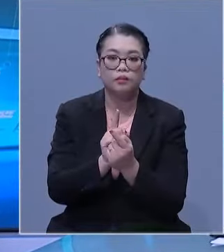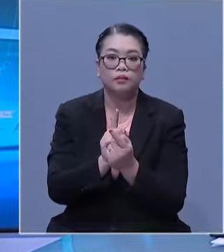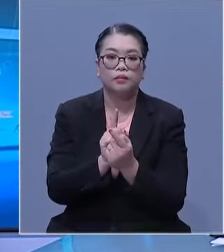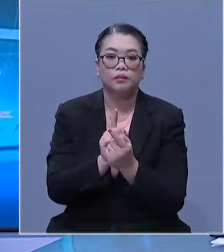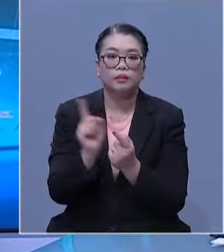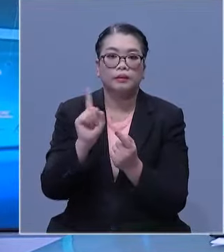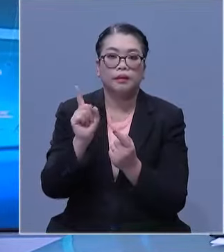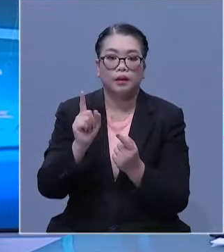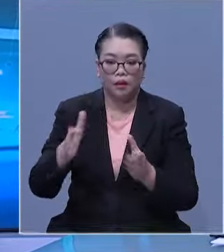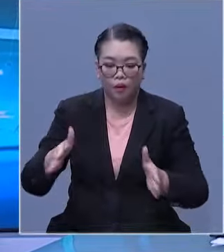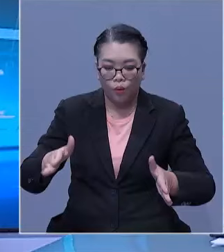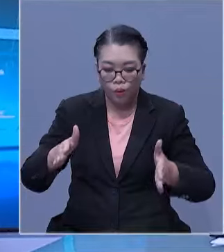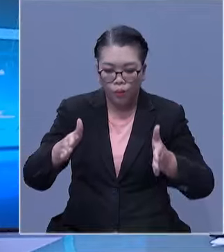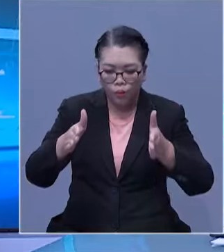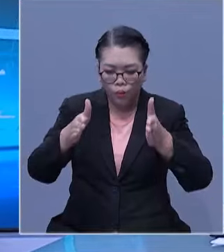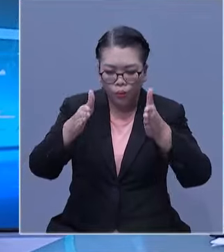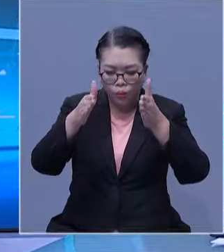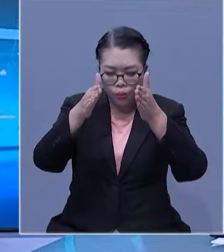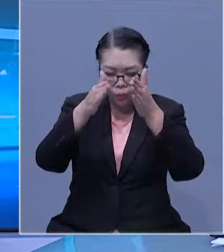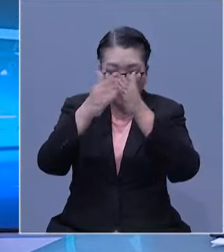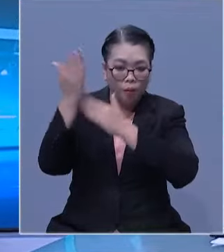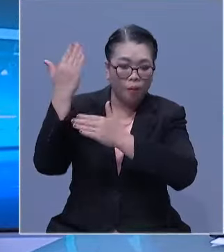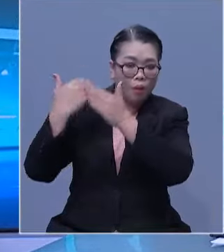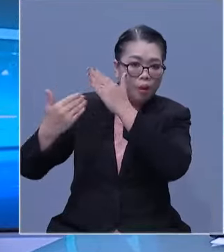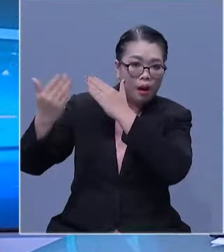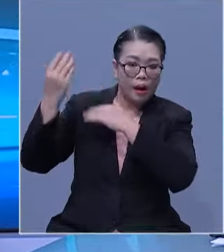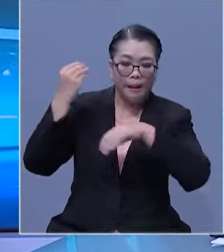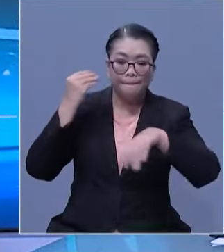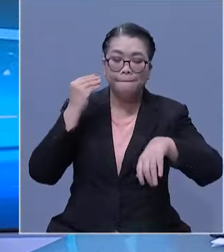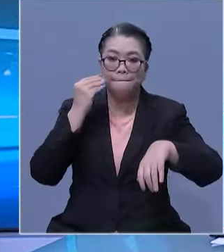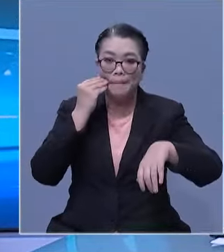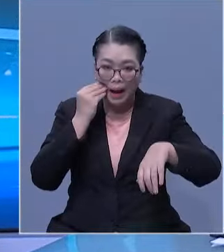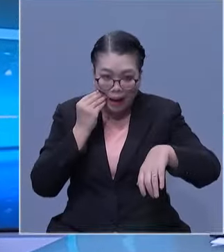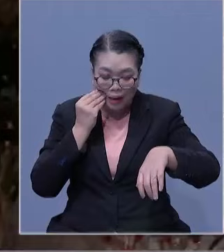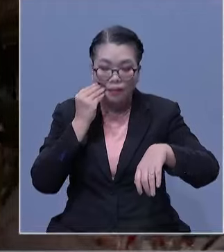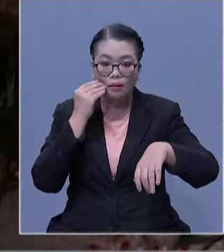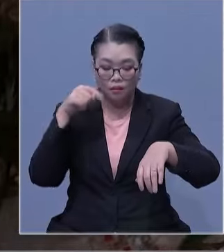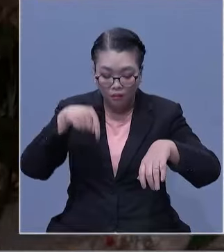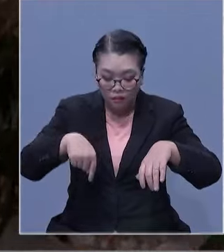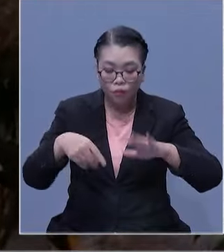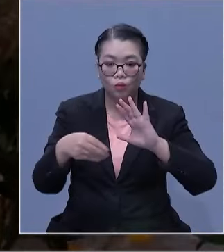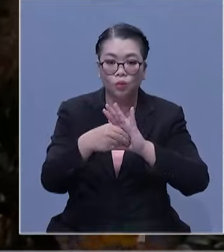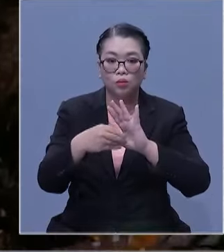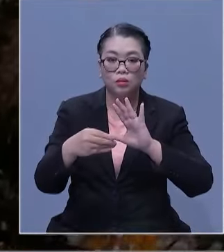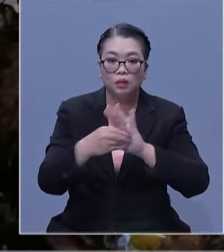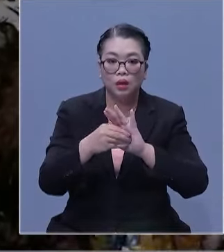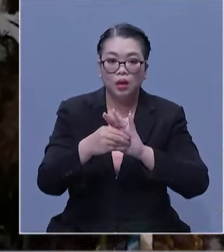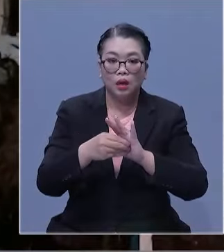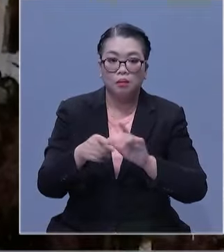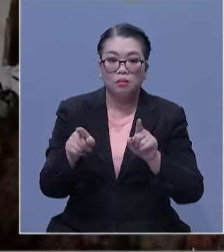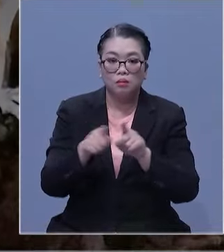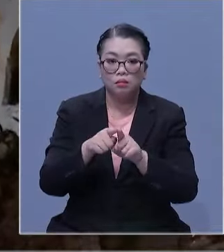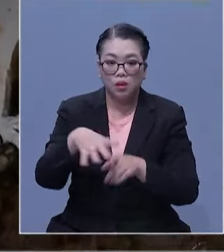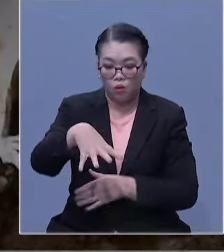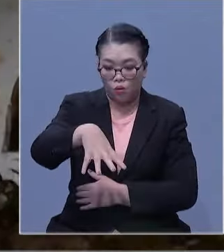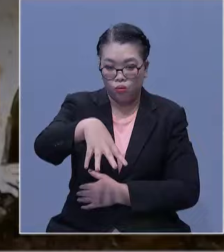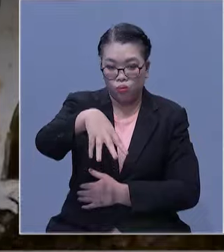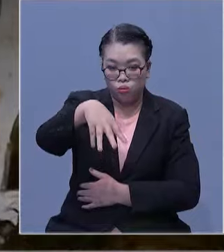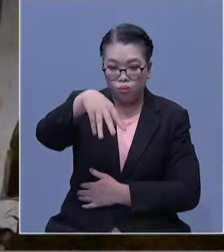นจรงบร aquiloใงเทพมหารอ byont closely